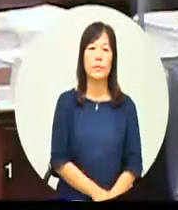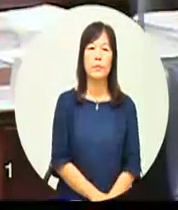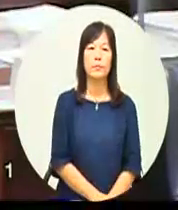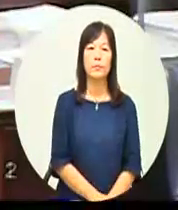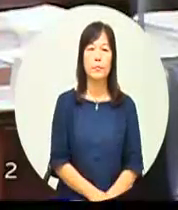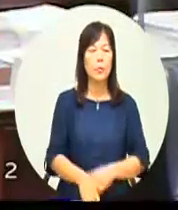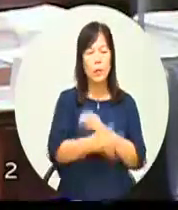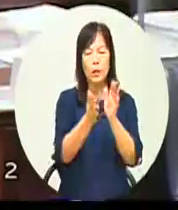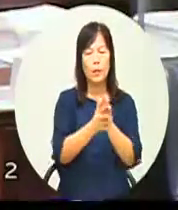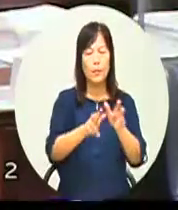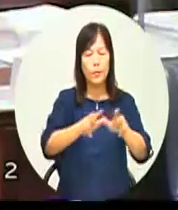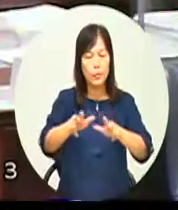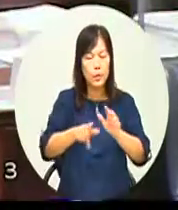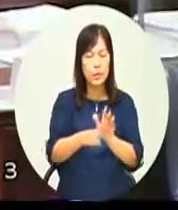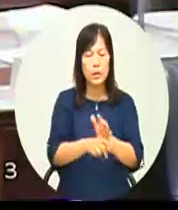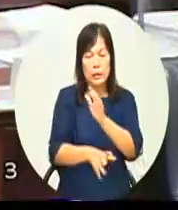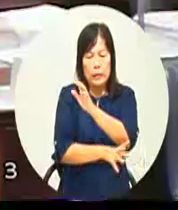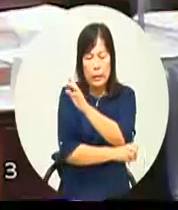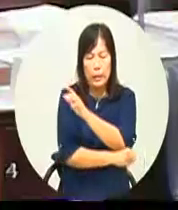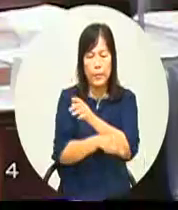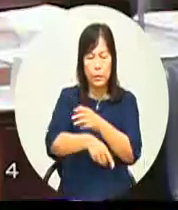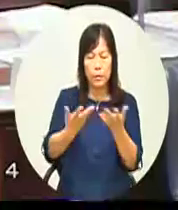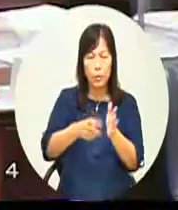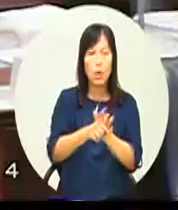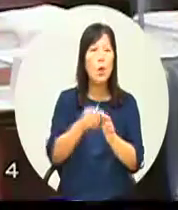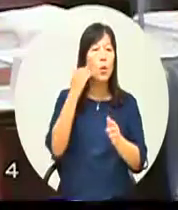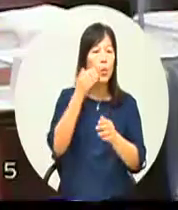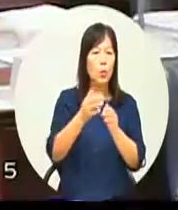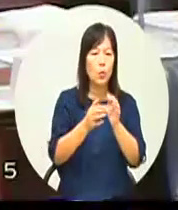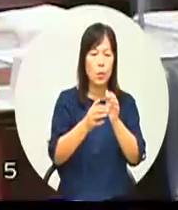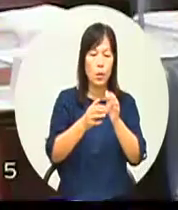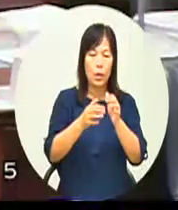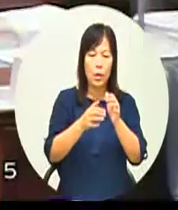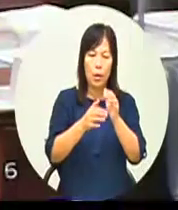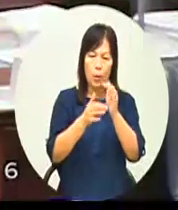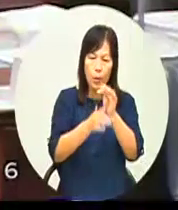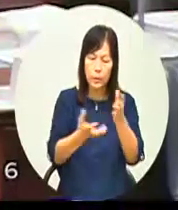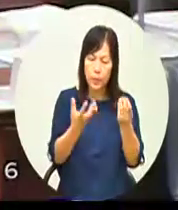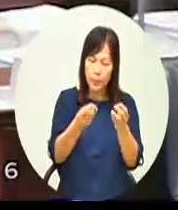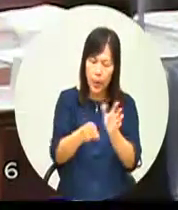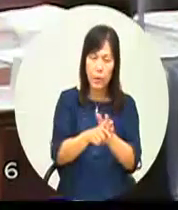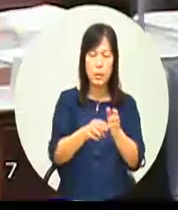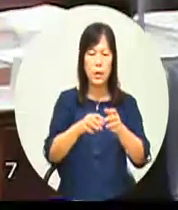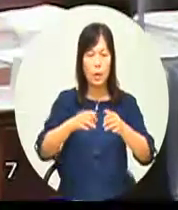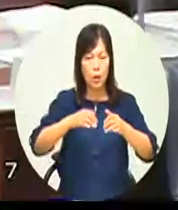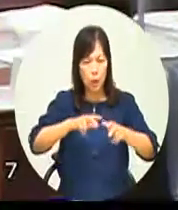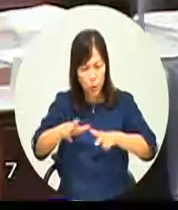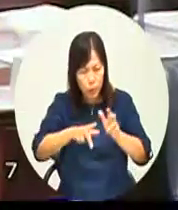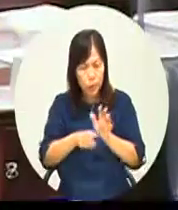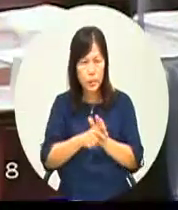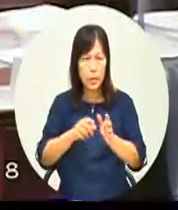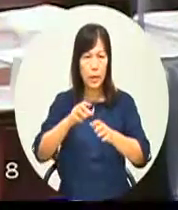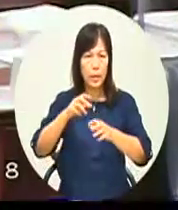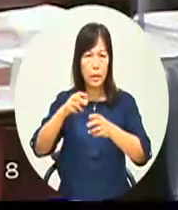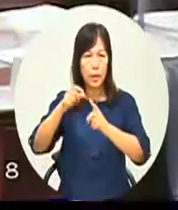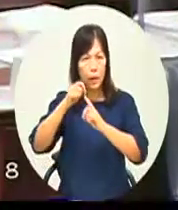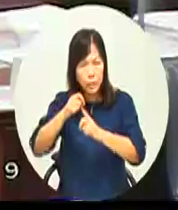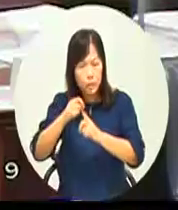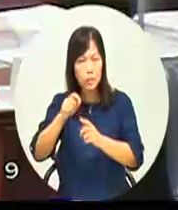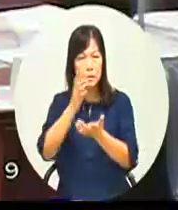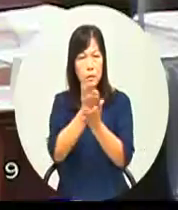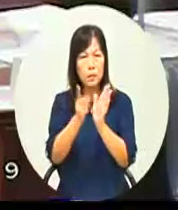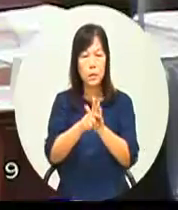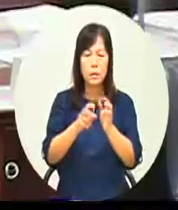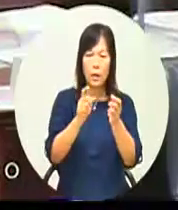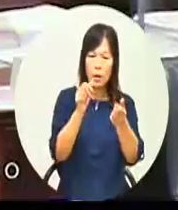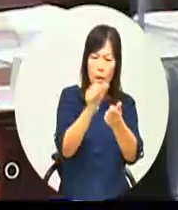完整的网络是根本的问题，没有完整的路线，没有完整的一些接驳的节点去建构起来，只光靠捷运